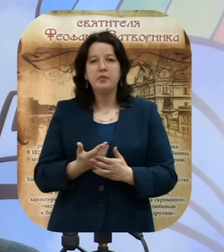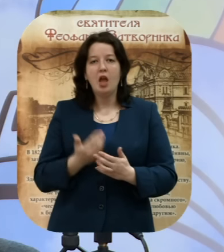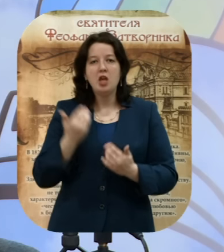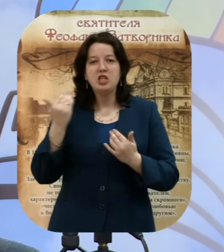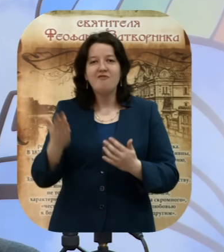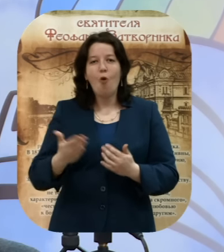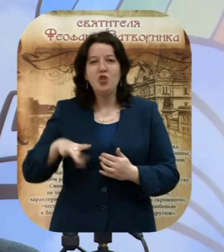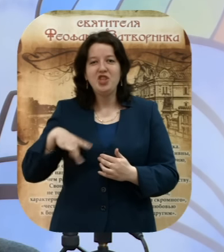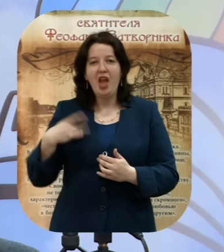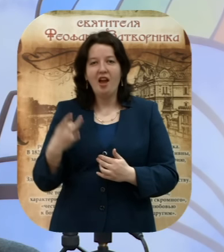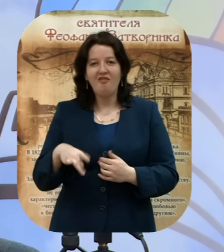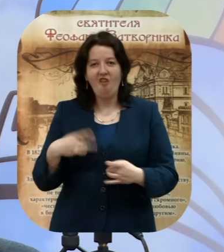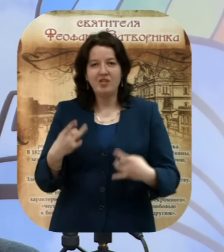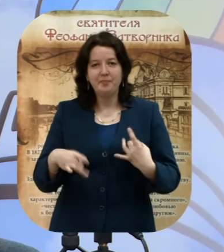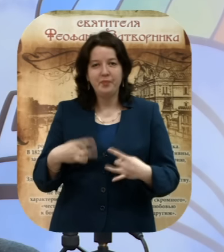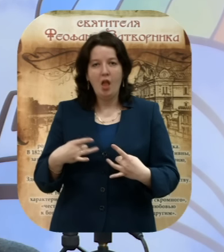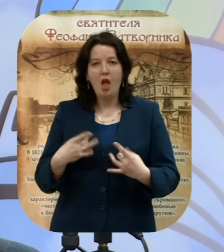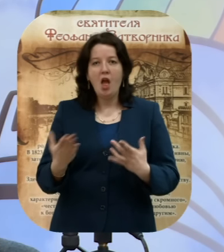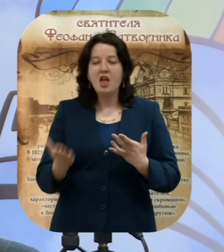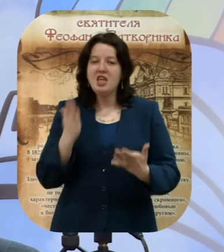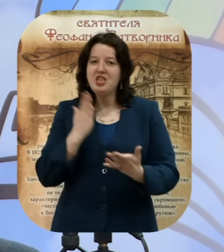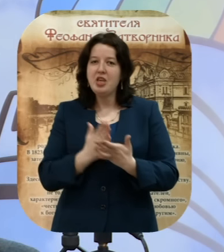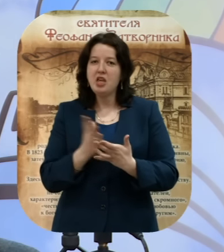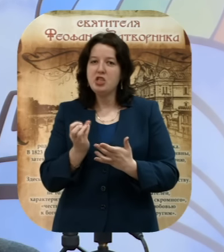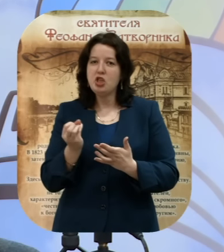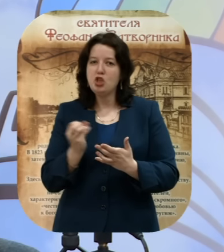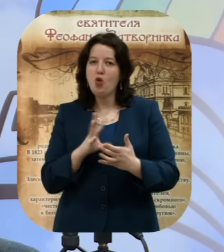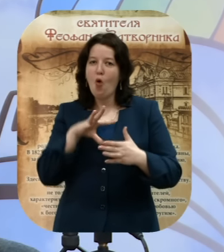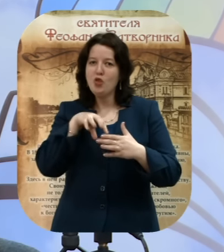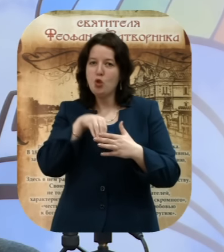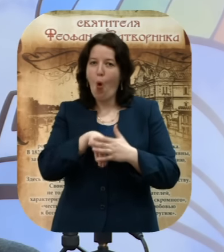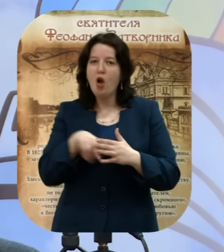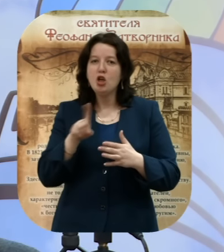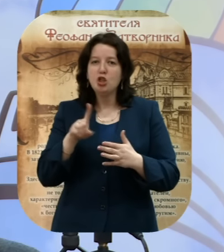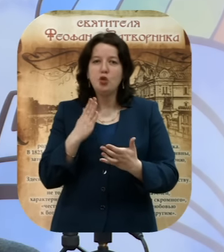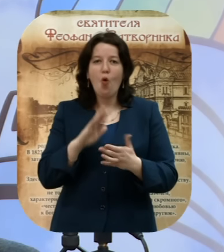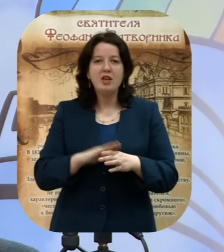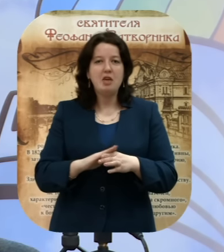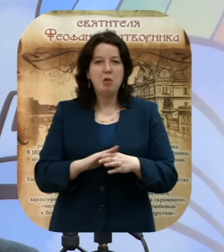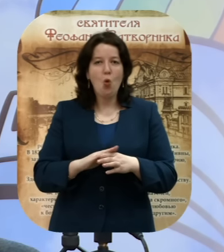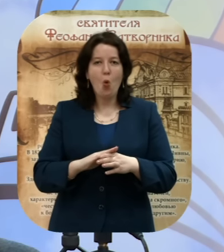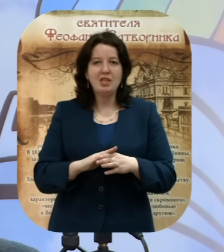его нервов, есть еще то, что